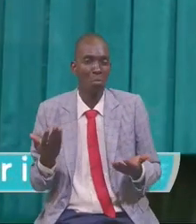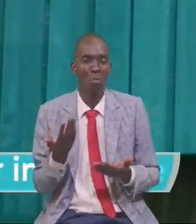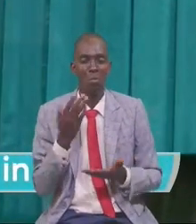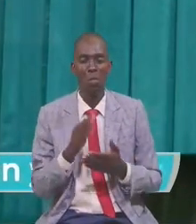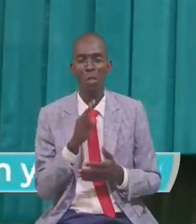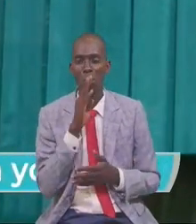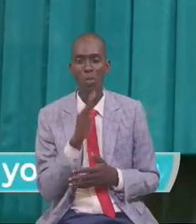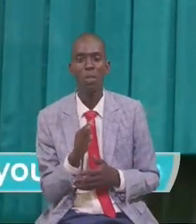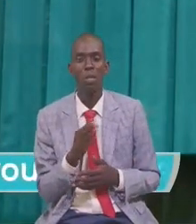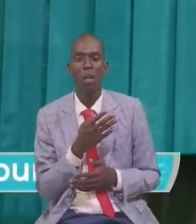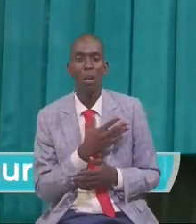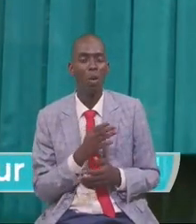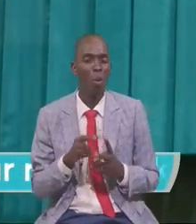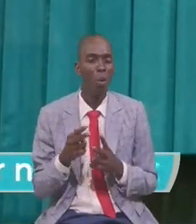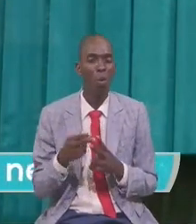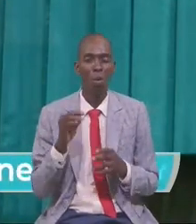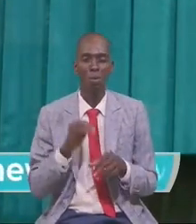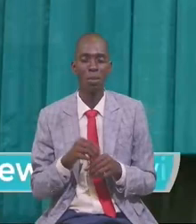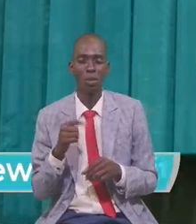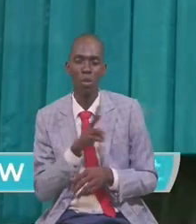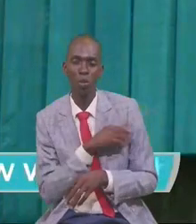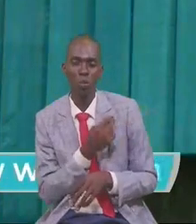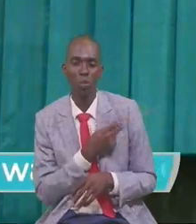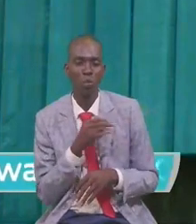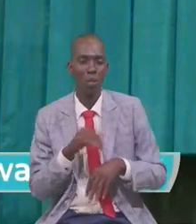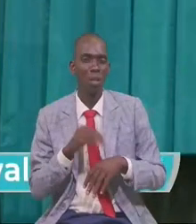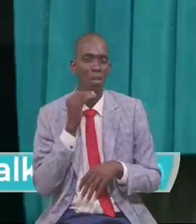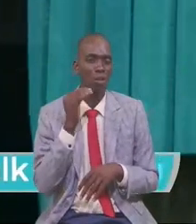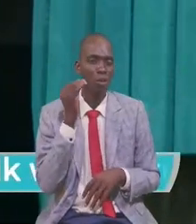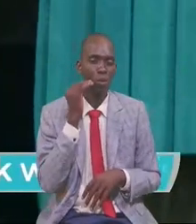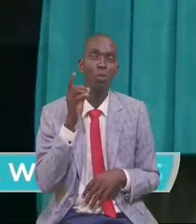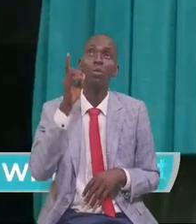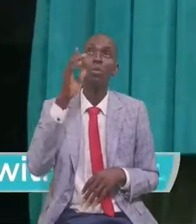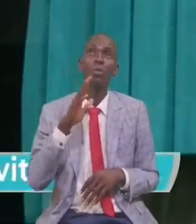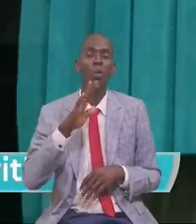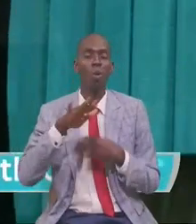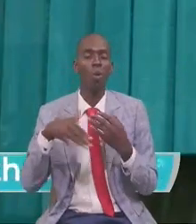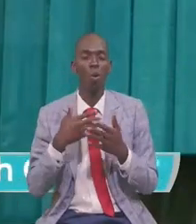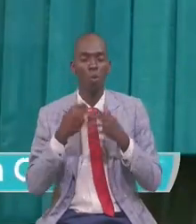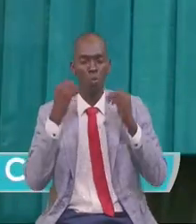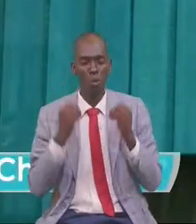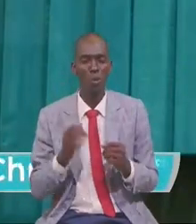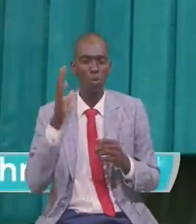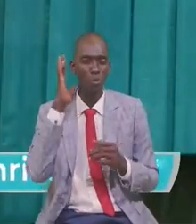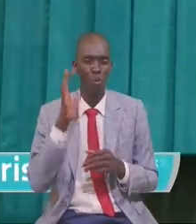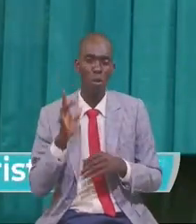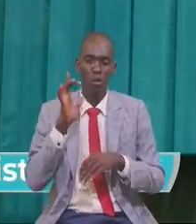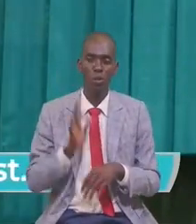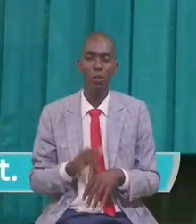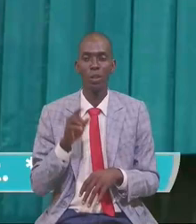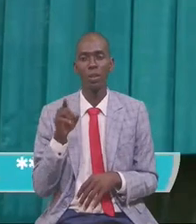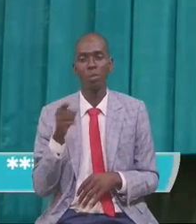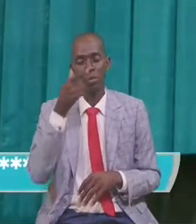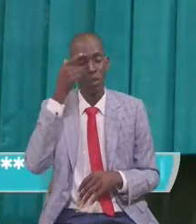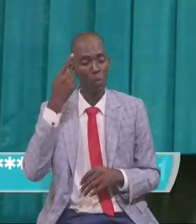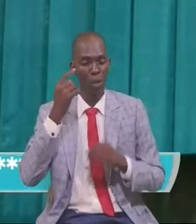À l'hôpital, n'importe où se trouve, à la maison, le Dieu Tout-Puissant va les toucher parce que la puissance de Dieu n'a pas de